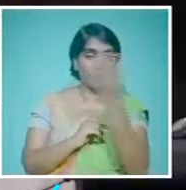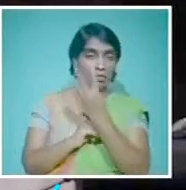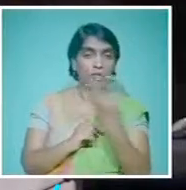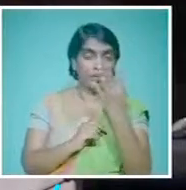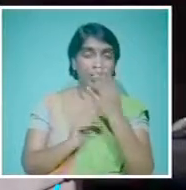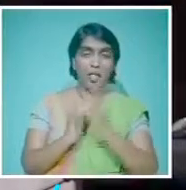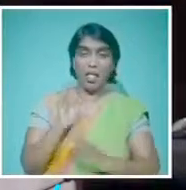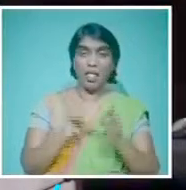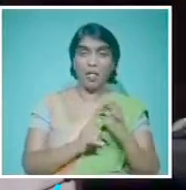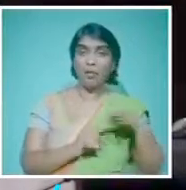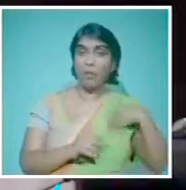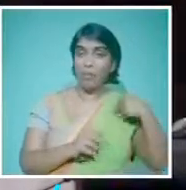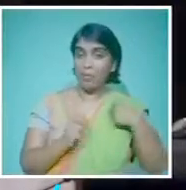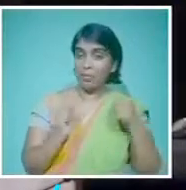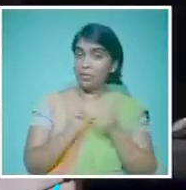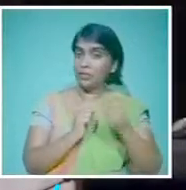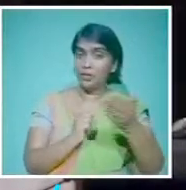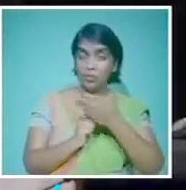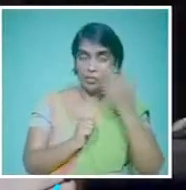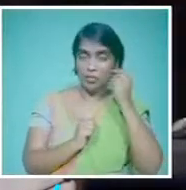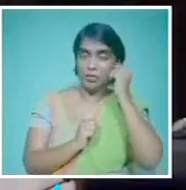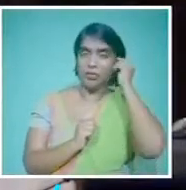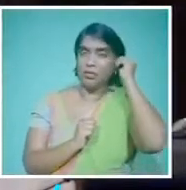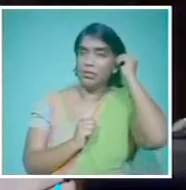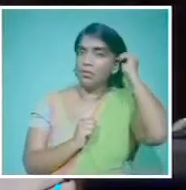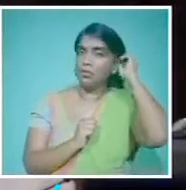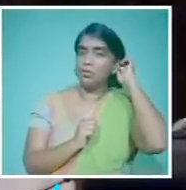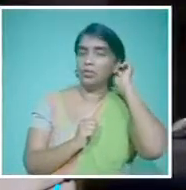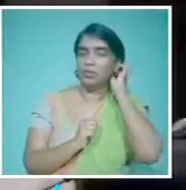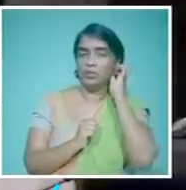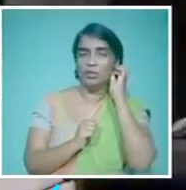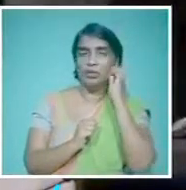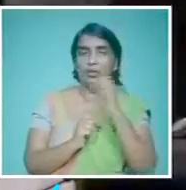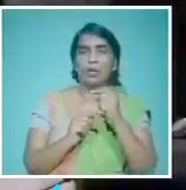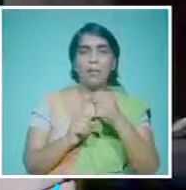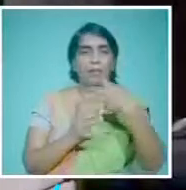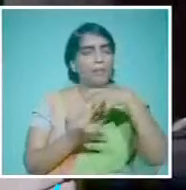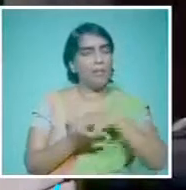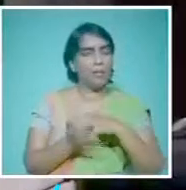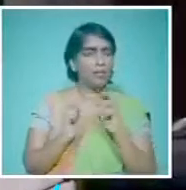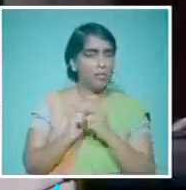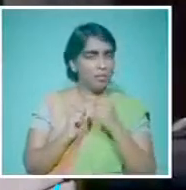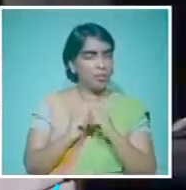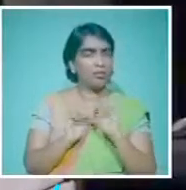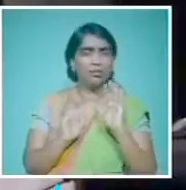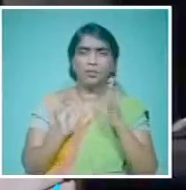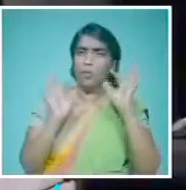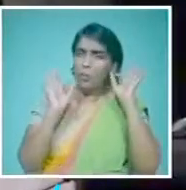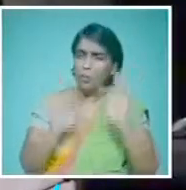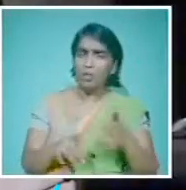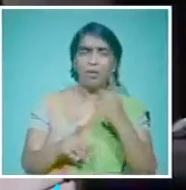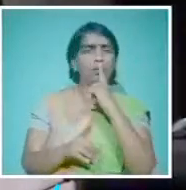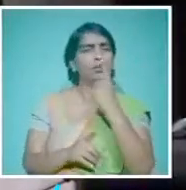සහ මහ ඇමතිවරුගේ විෂයපතයක් කරන්න එහෙනම් පලාස සභාවේ ප්‍රශ්නයක් තියෙනවා නම් ඒක ඕනේ නැත්තම් කියන්න